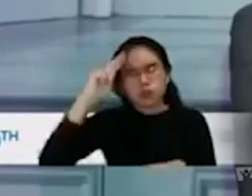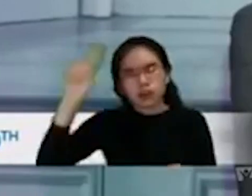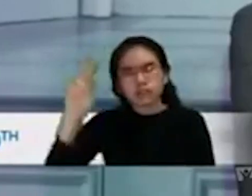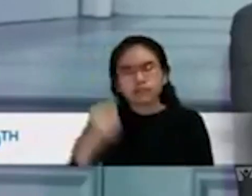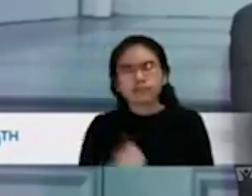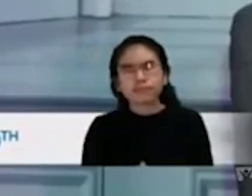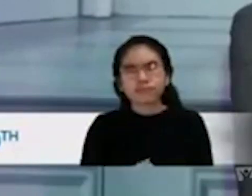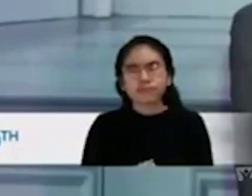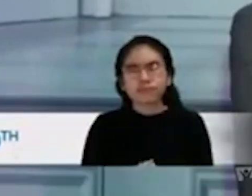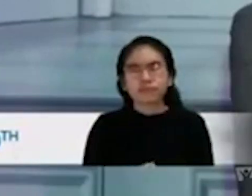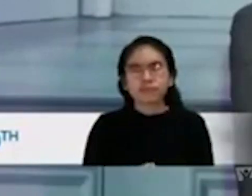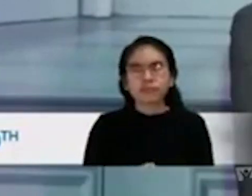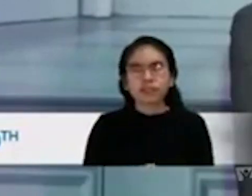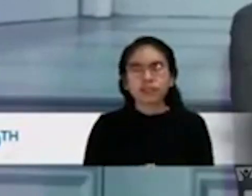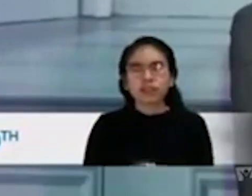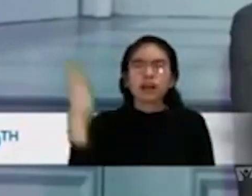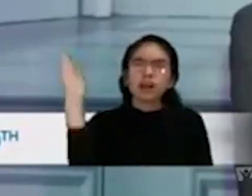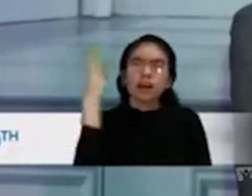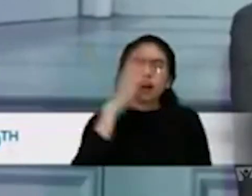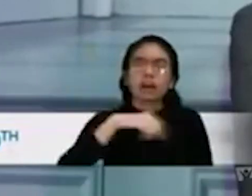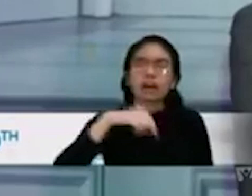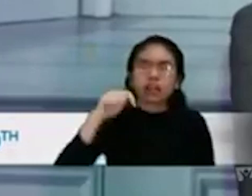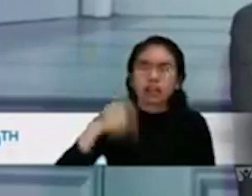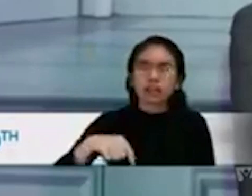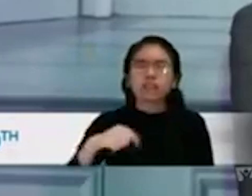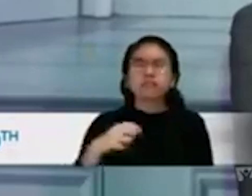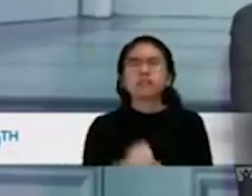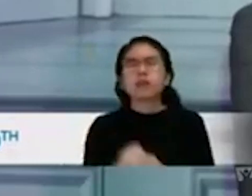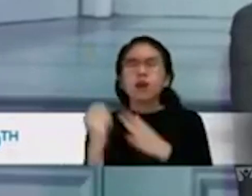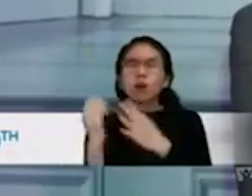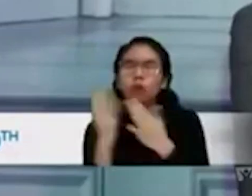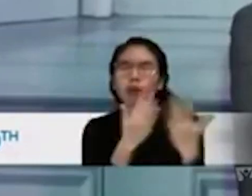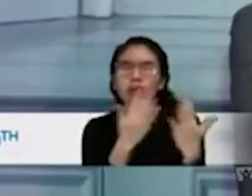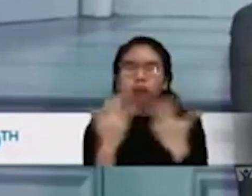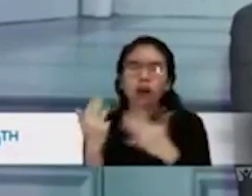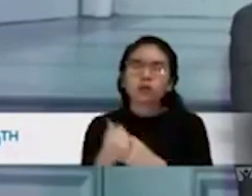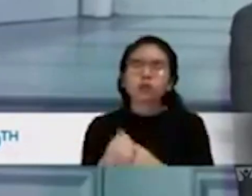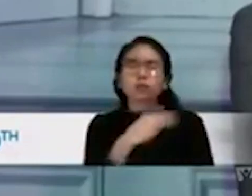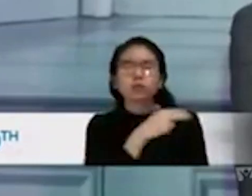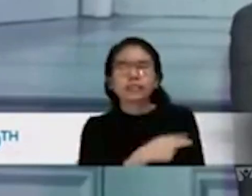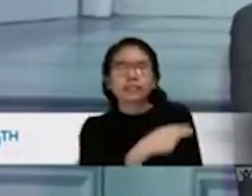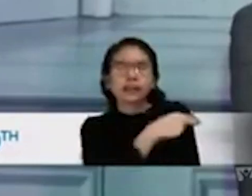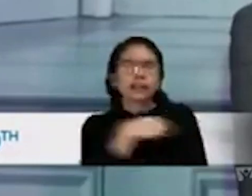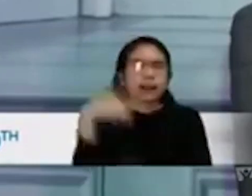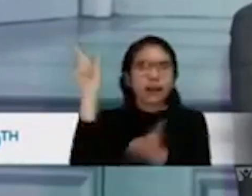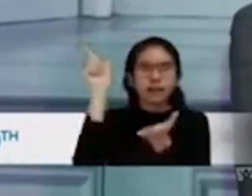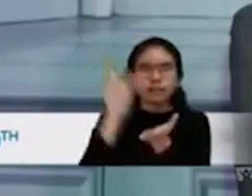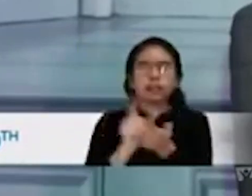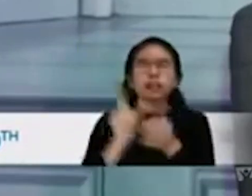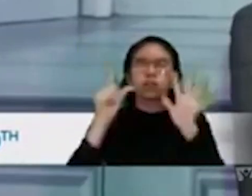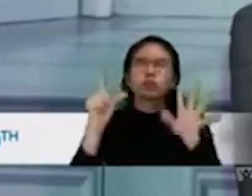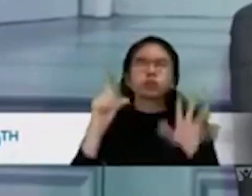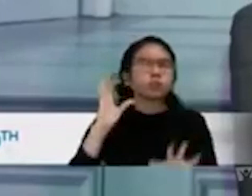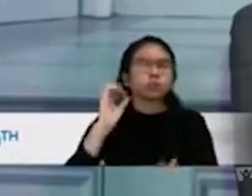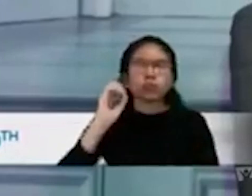adalah hari ulang tahun lembagamu Rumah Sakit Advent yang ke-70. Tuhan, Engkaulah tabib yang